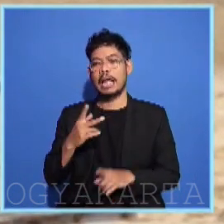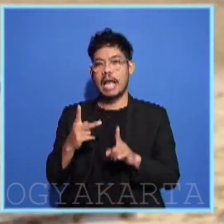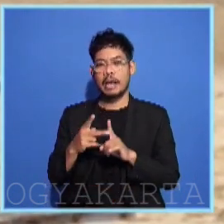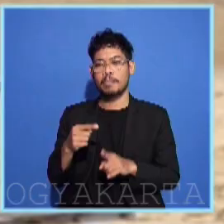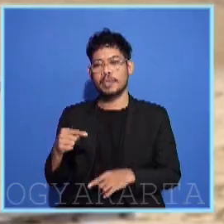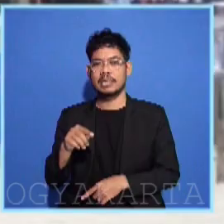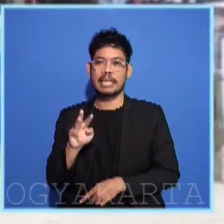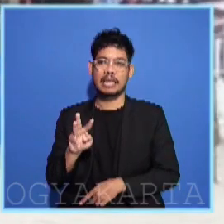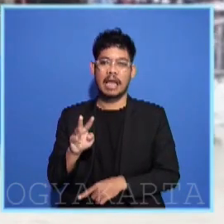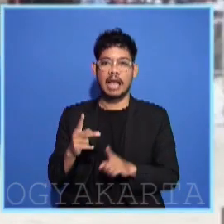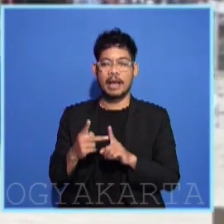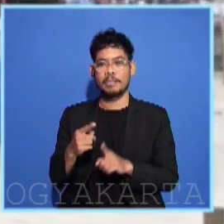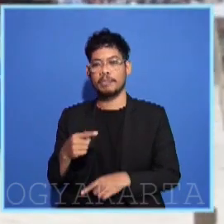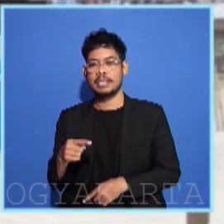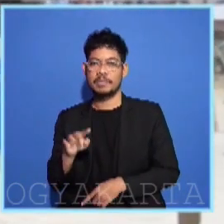min 3, min 4.